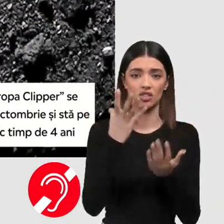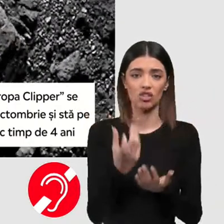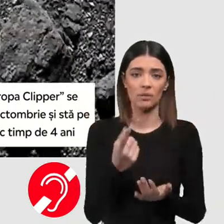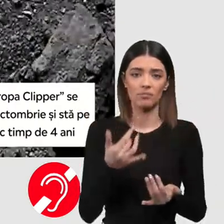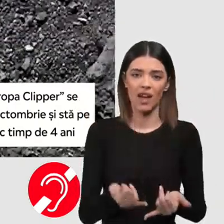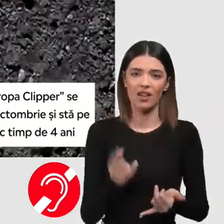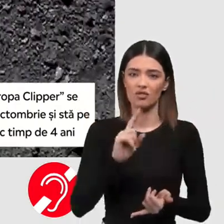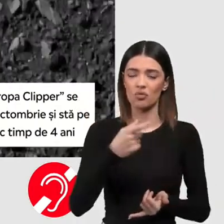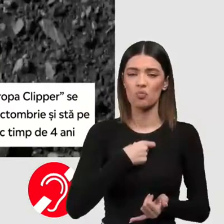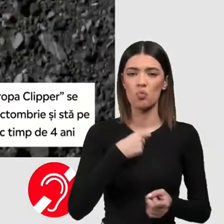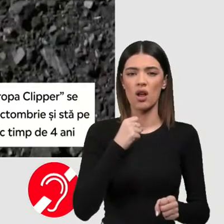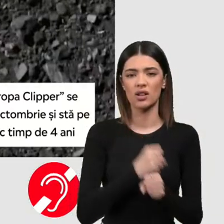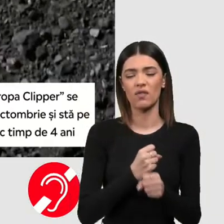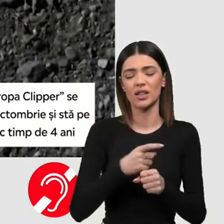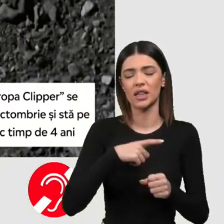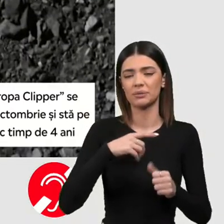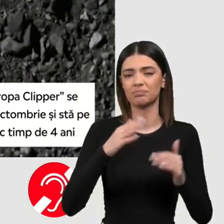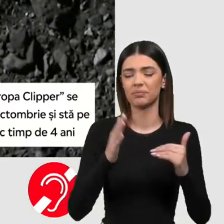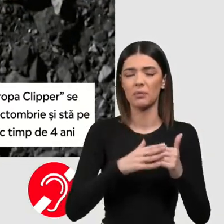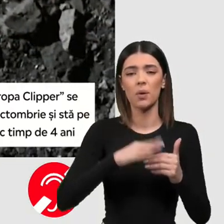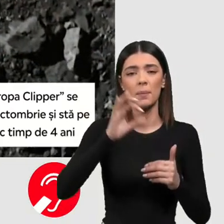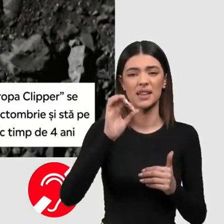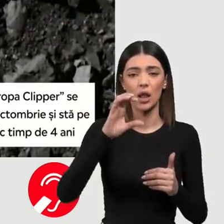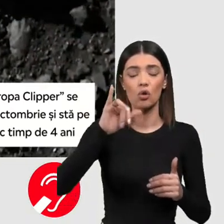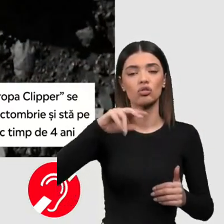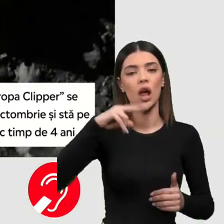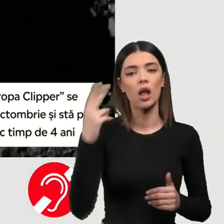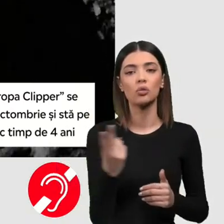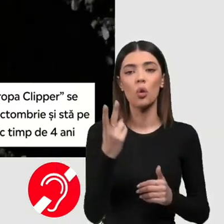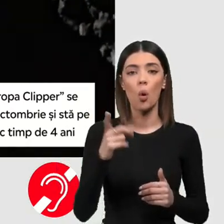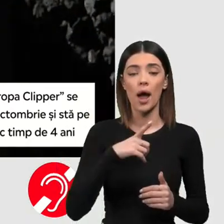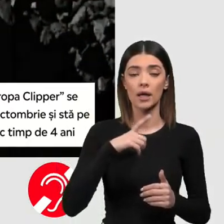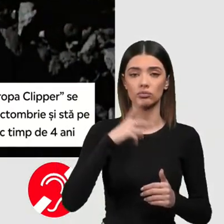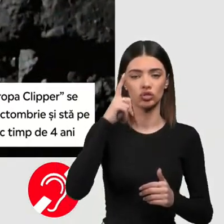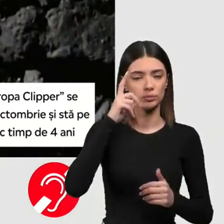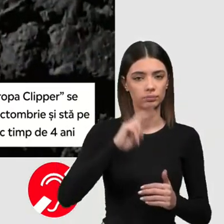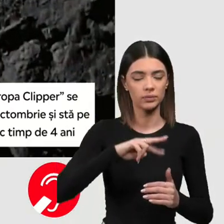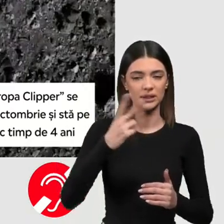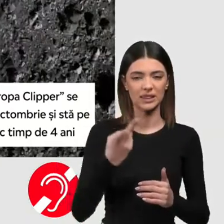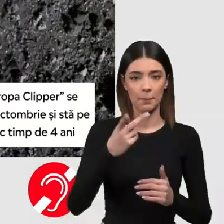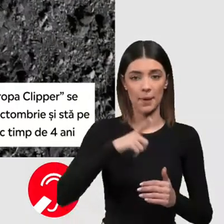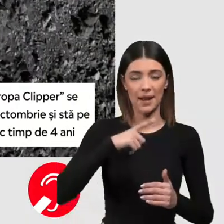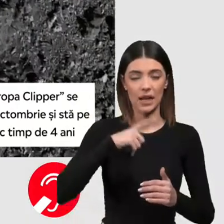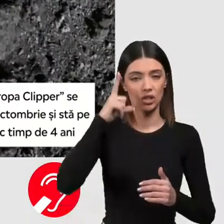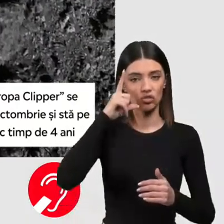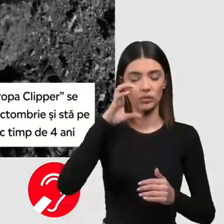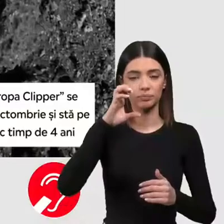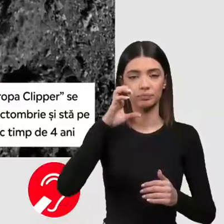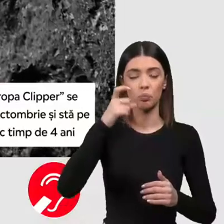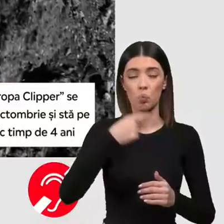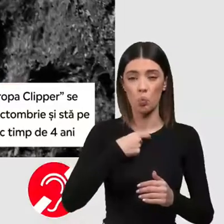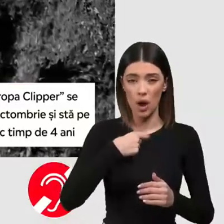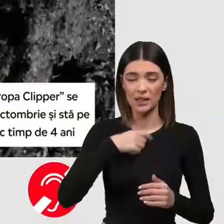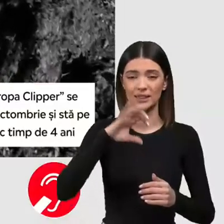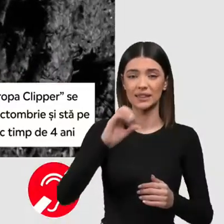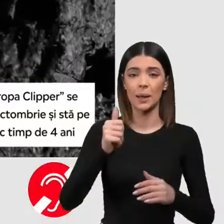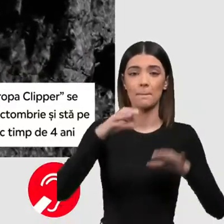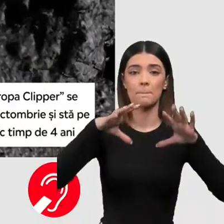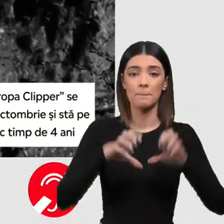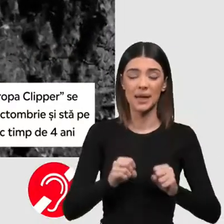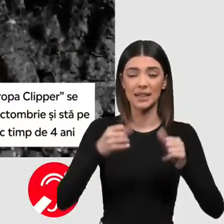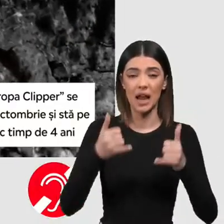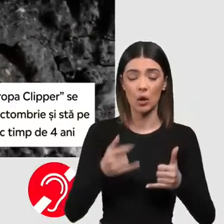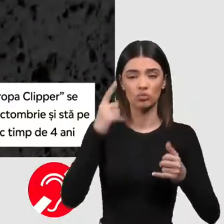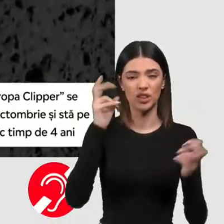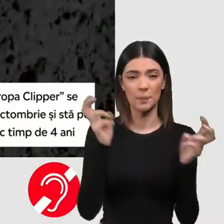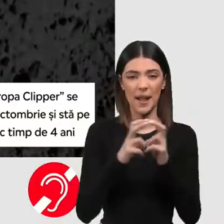în stare, deci suntem undeva la nivelul zero. Apoi ar fi o civilizație, următoarea etapă, pe următoarea scală, capabilă să capteze, să utilizeze, să